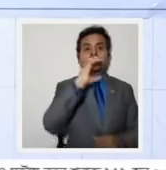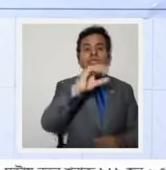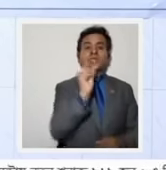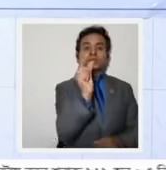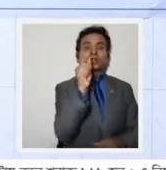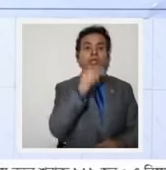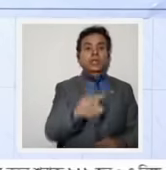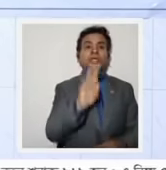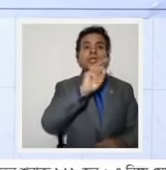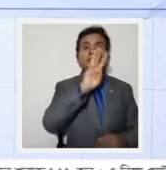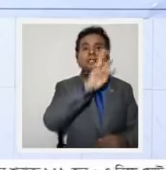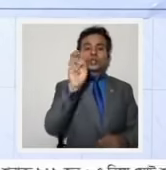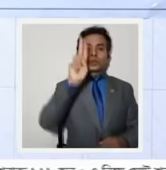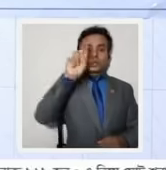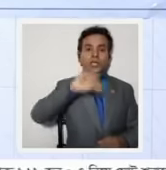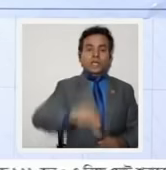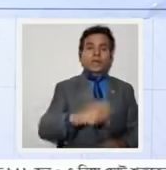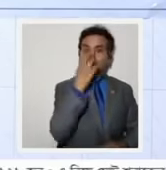মহানগরীতে